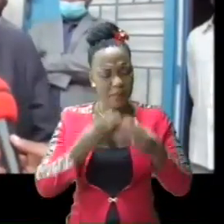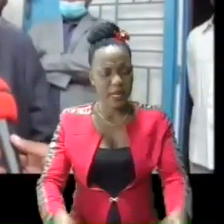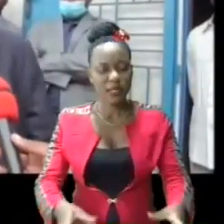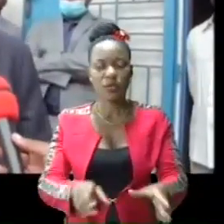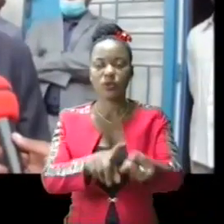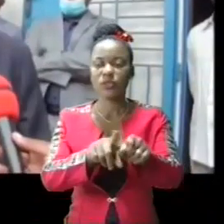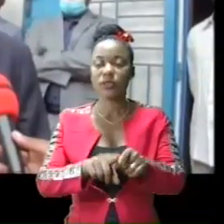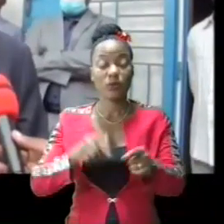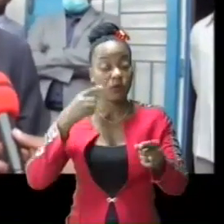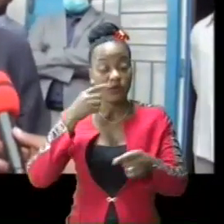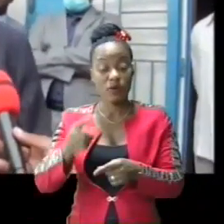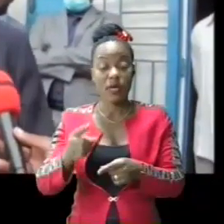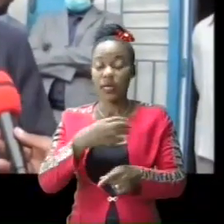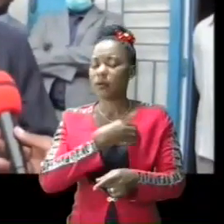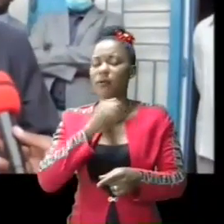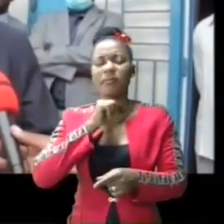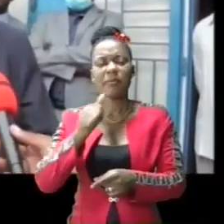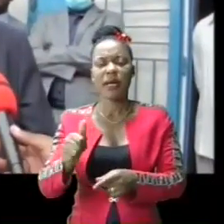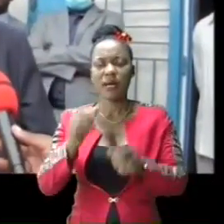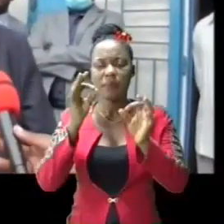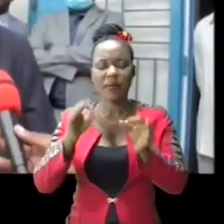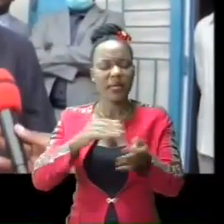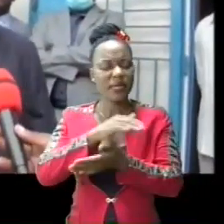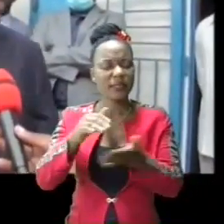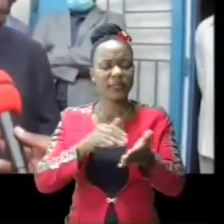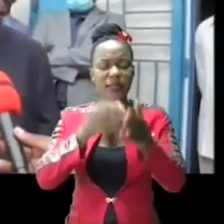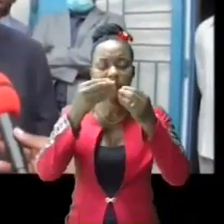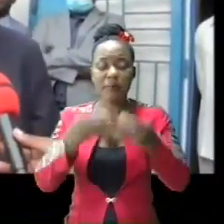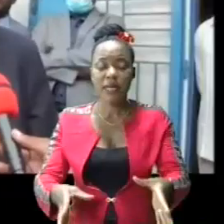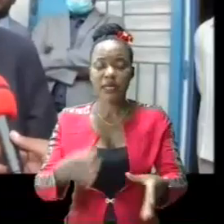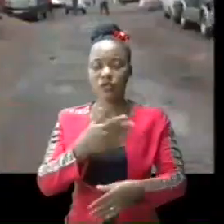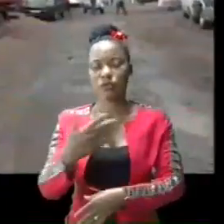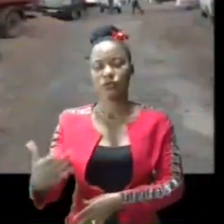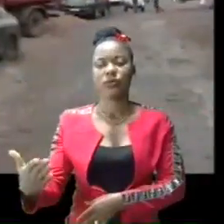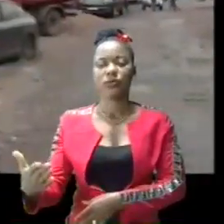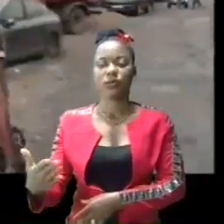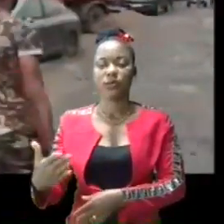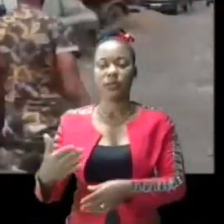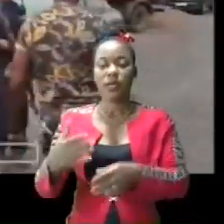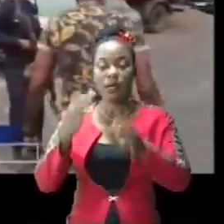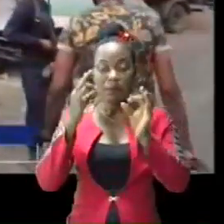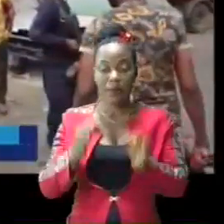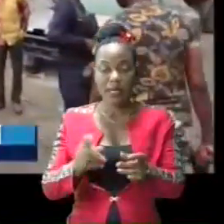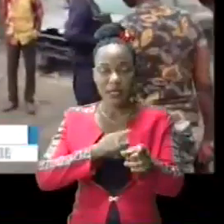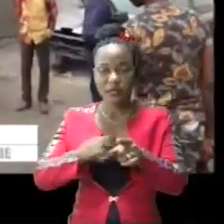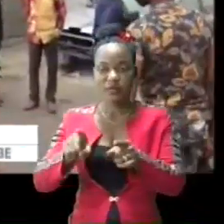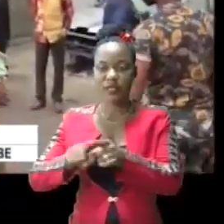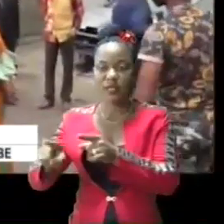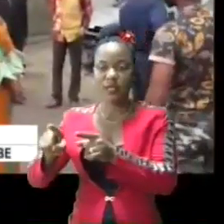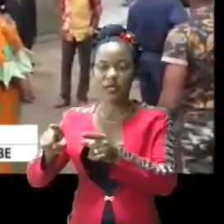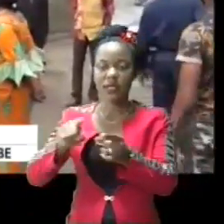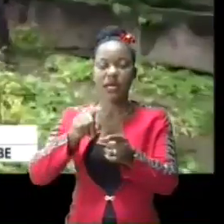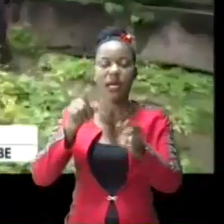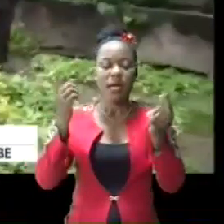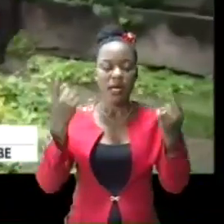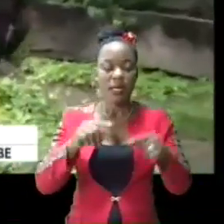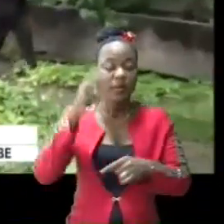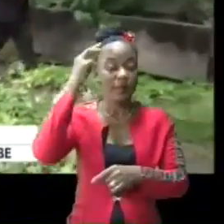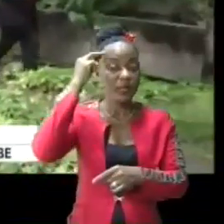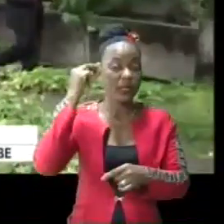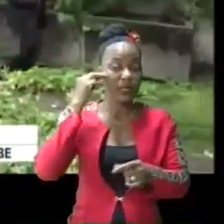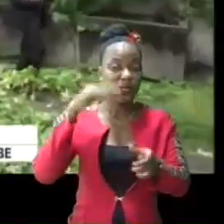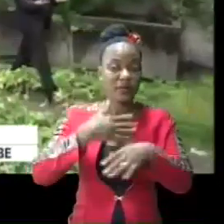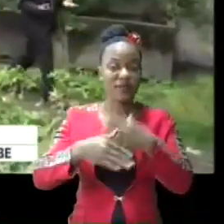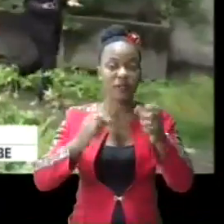fait voir qu'on n'a pas de cœur. Ce n'est pas un centre qui peut manquer de subsides. À travers ces différentes descentes sur terrain, la ministre des